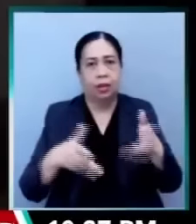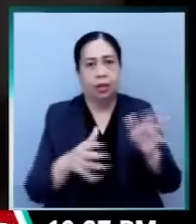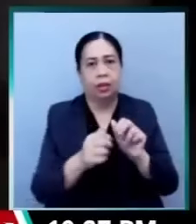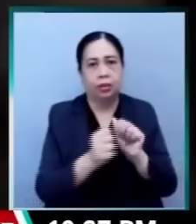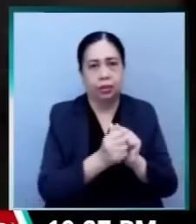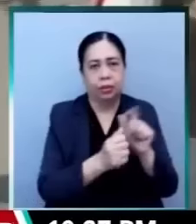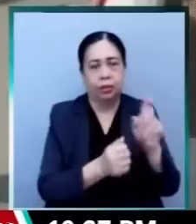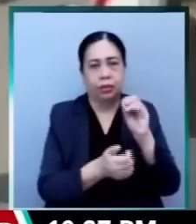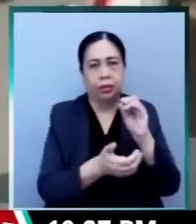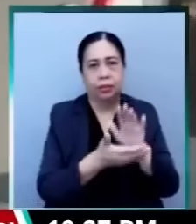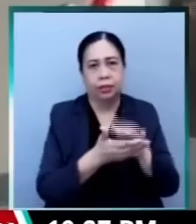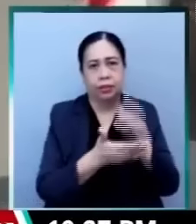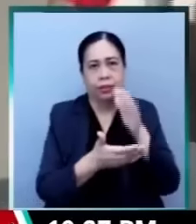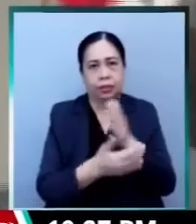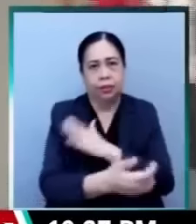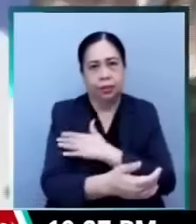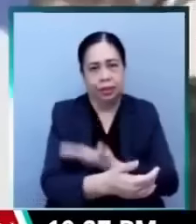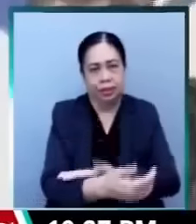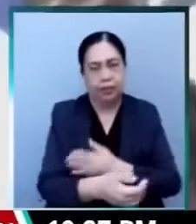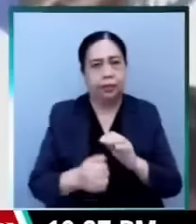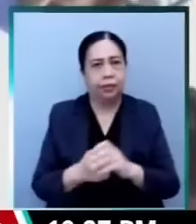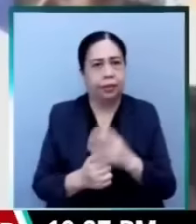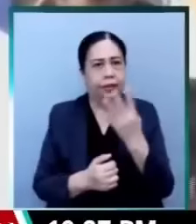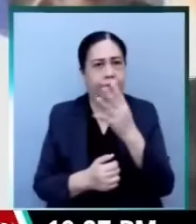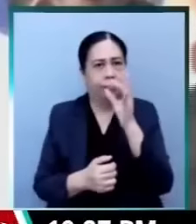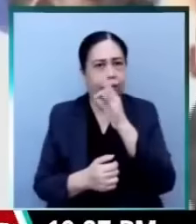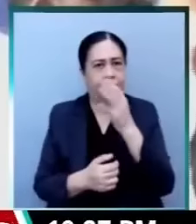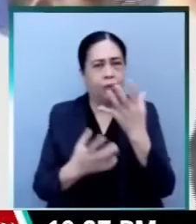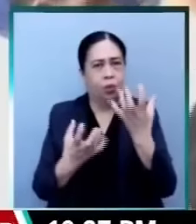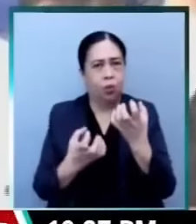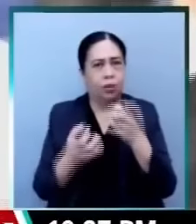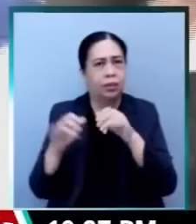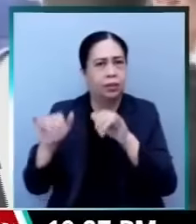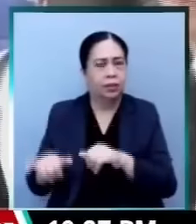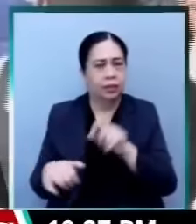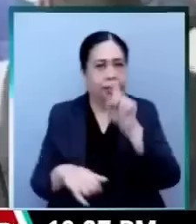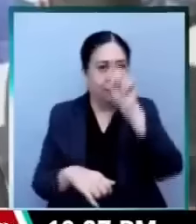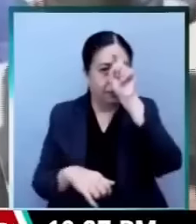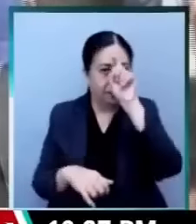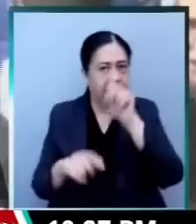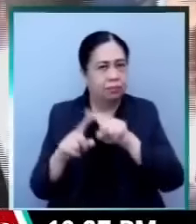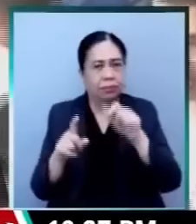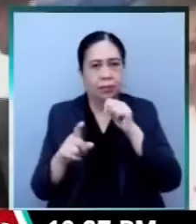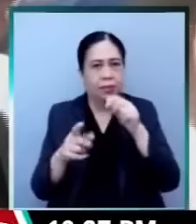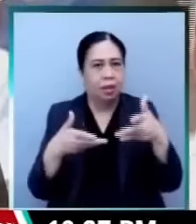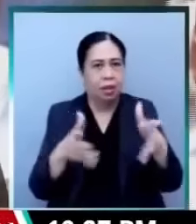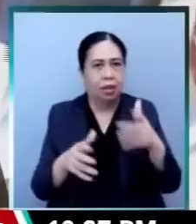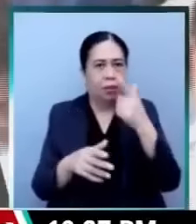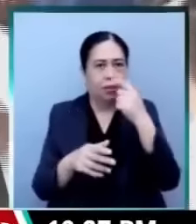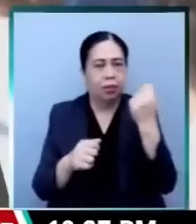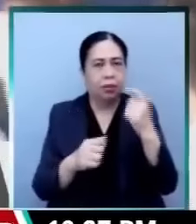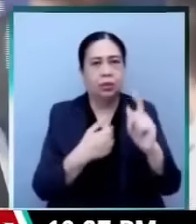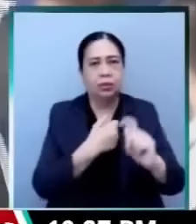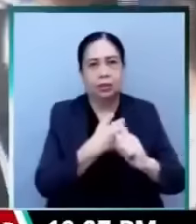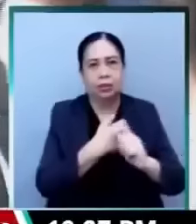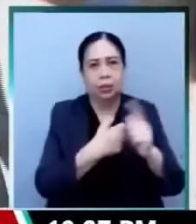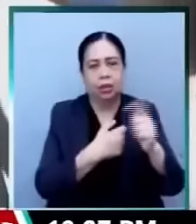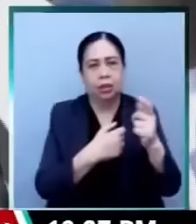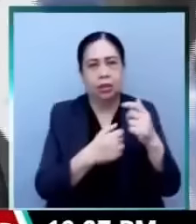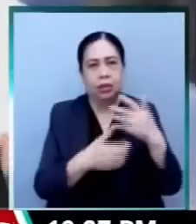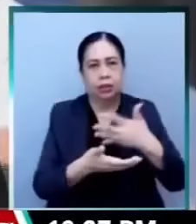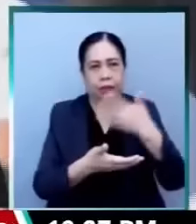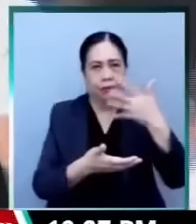Pilipino at anak. May 4 namang Pinoy na gusto sanang manatili sa Egypt, pero hindi ito pinapayagan dahil transit visa lamang ang kanilang ini-issue sa mga